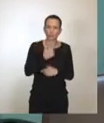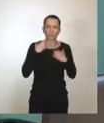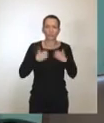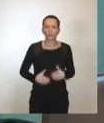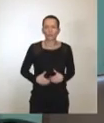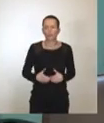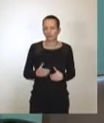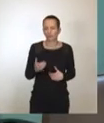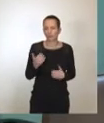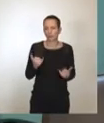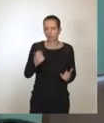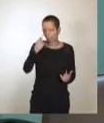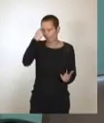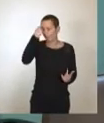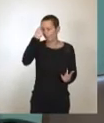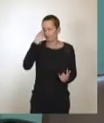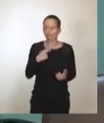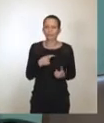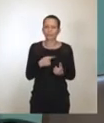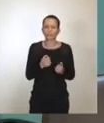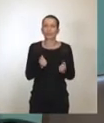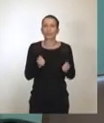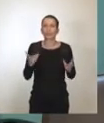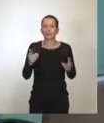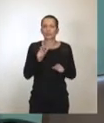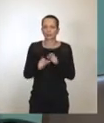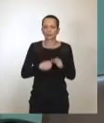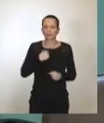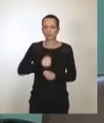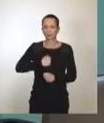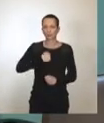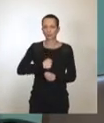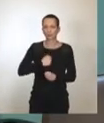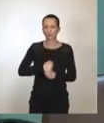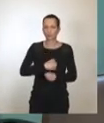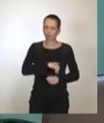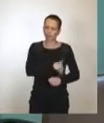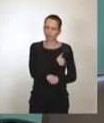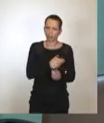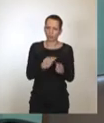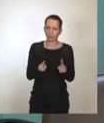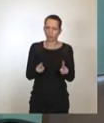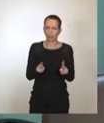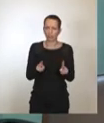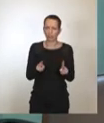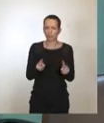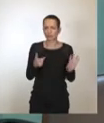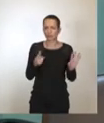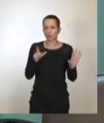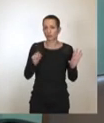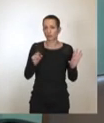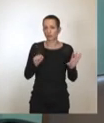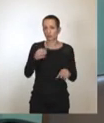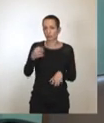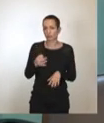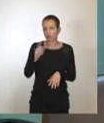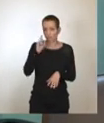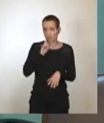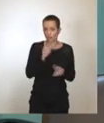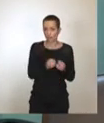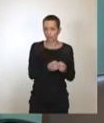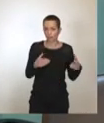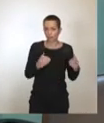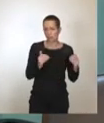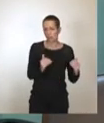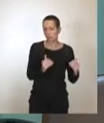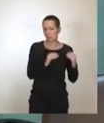ait bien en tête. L'effectif des agents de la ville est composé à 70% de femmes. C'est en